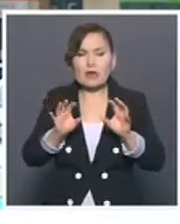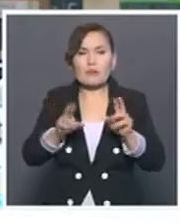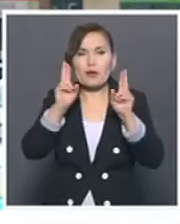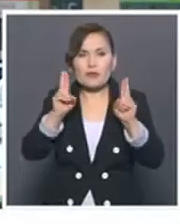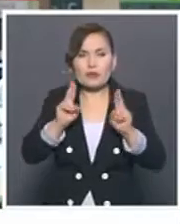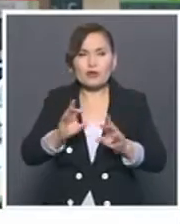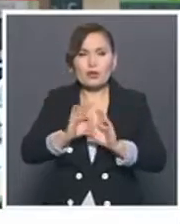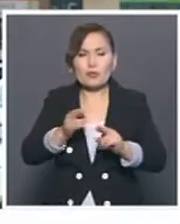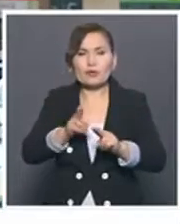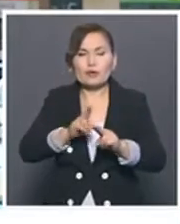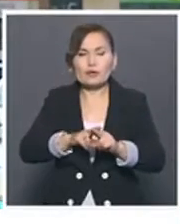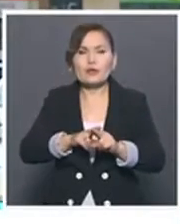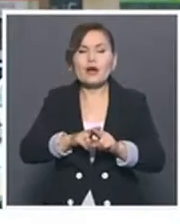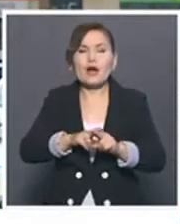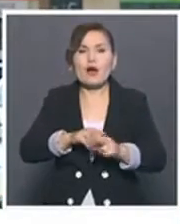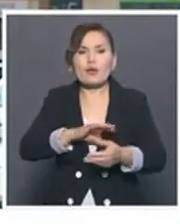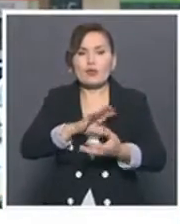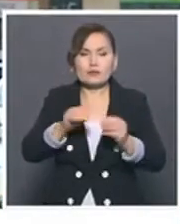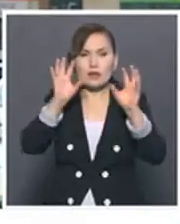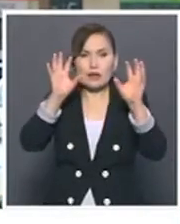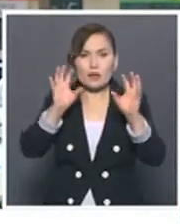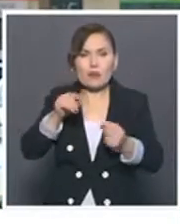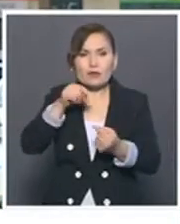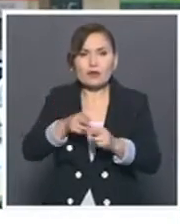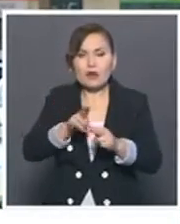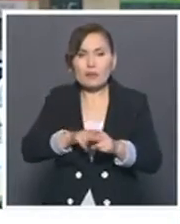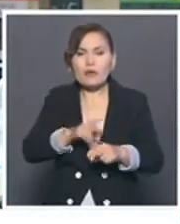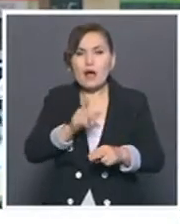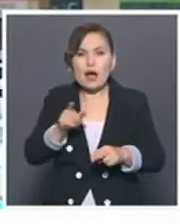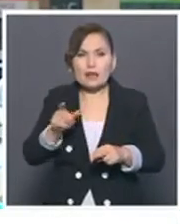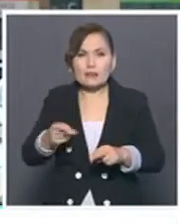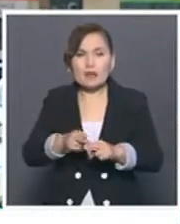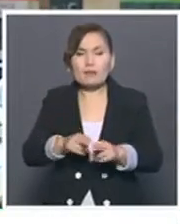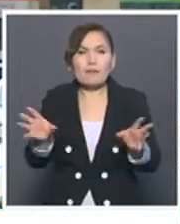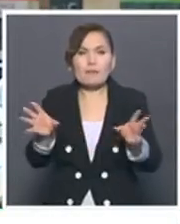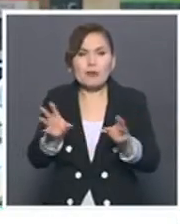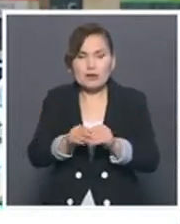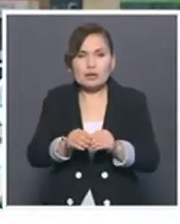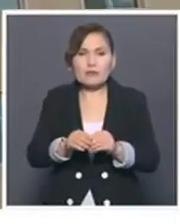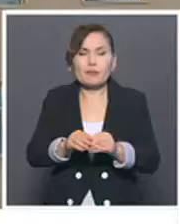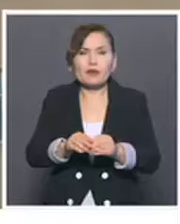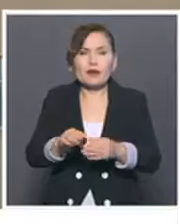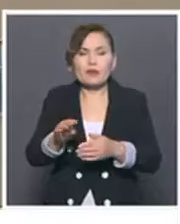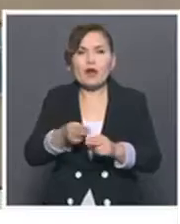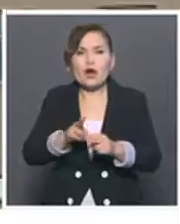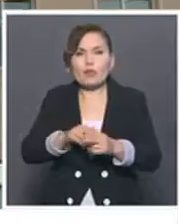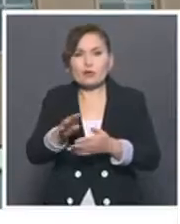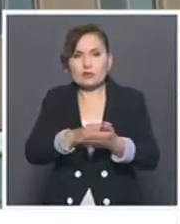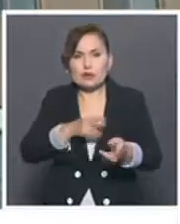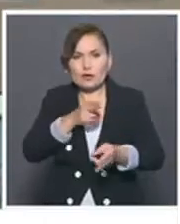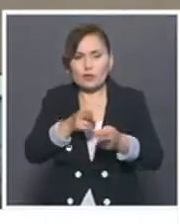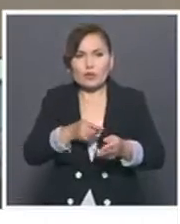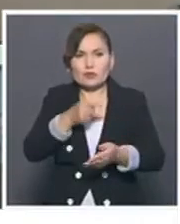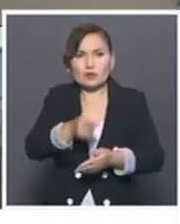түсіндіріп, сол заңның жаңа нормаларына сәйкес мүлік меншікшілері бірлестігіне өткізіп, өздерін қолдарына беру. Шешім жоқ емес,